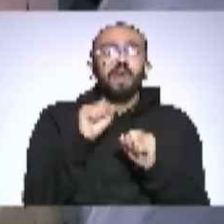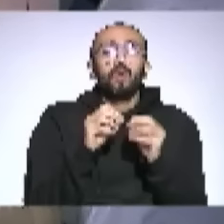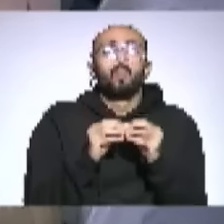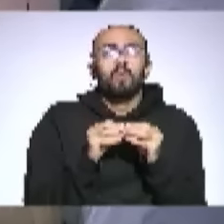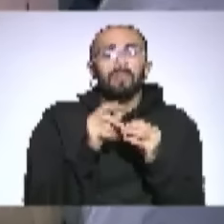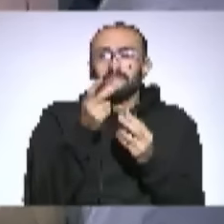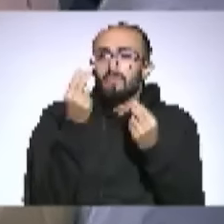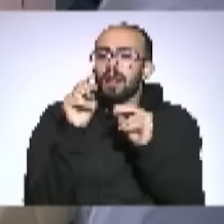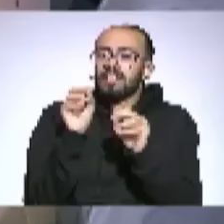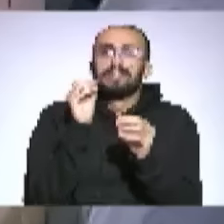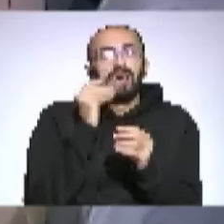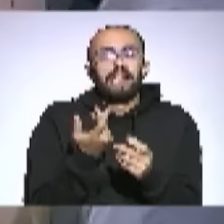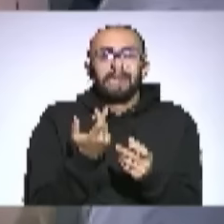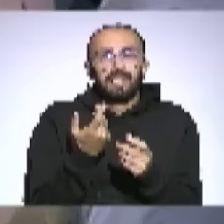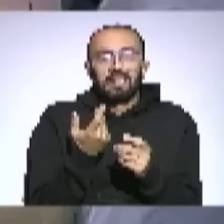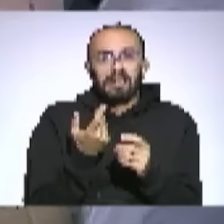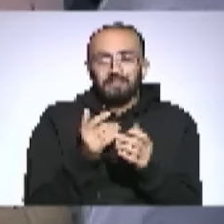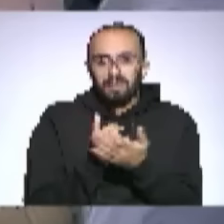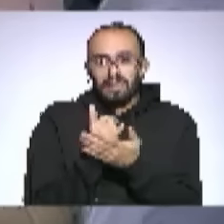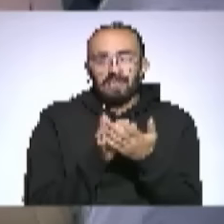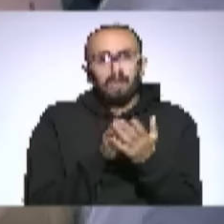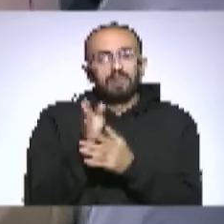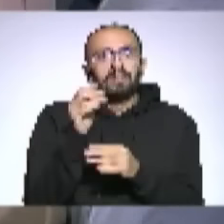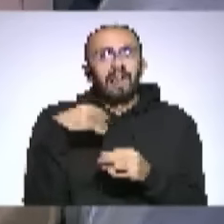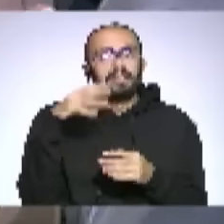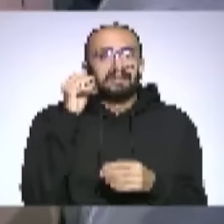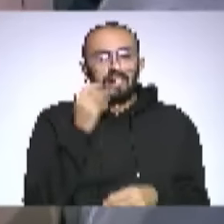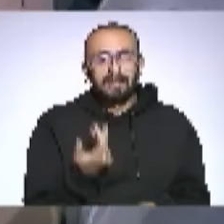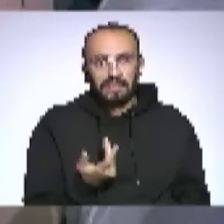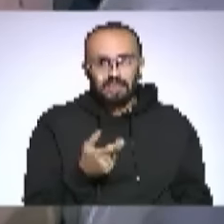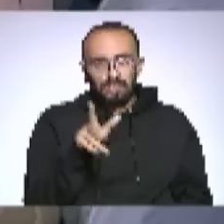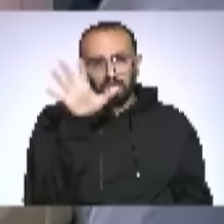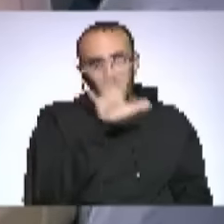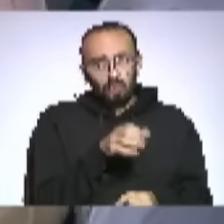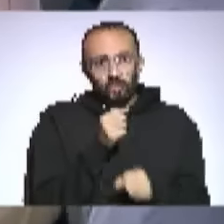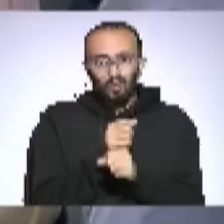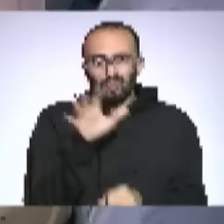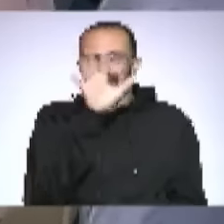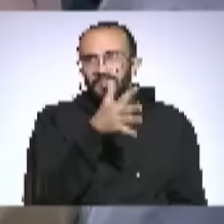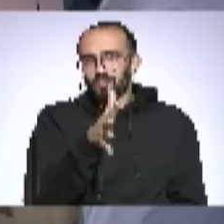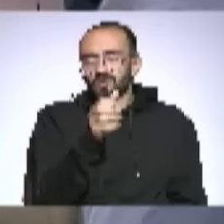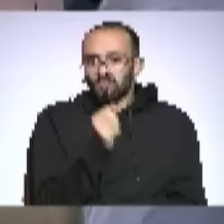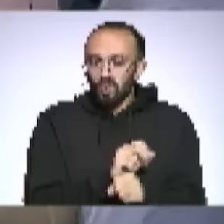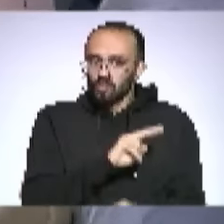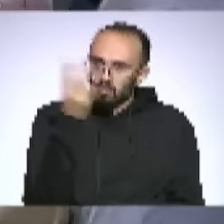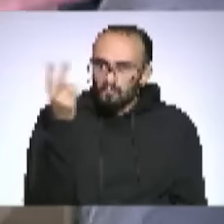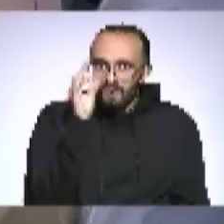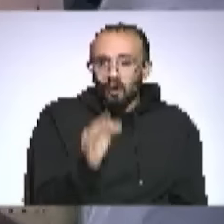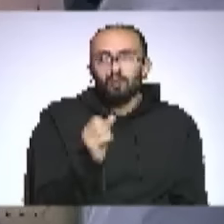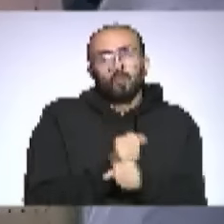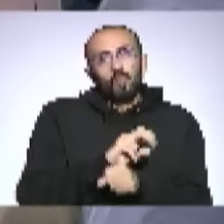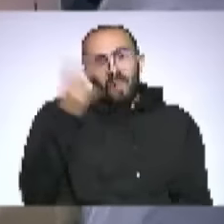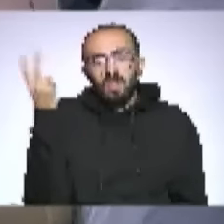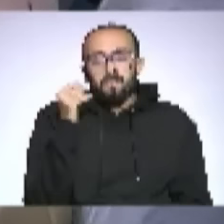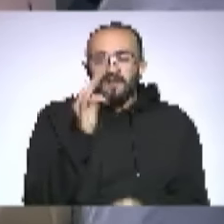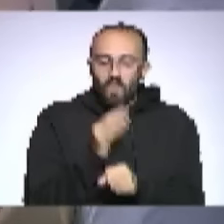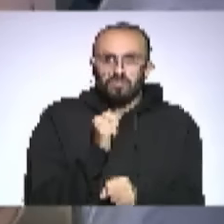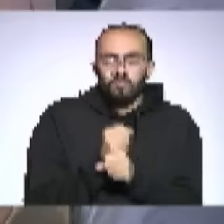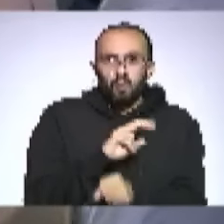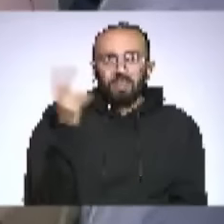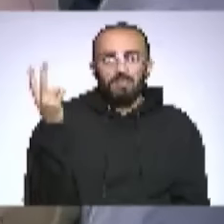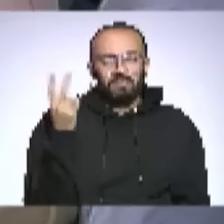ازاي مدلع مراتك انت ازاي مدخلهم المدارس الغاليه دي انت شكل شغلك مش افضل حاجه مفروض تشتغل كذا مفروض تعمل كذا